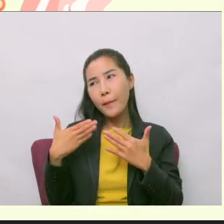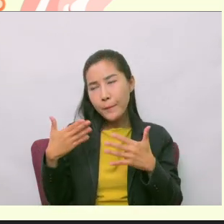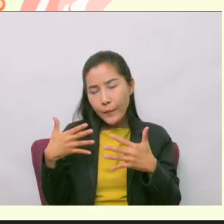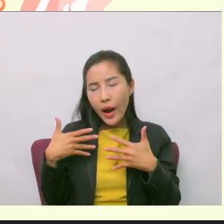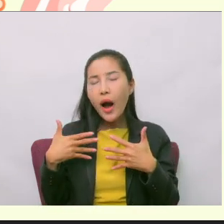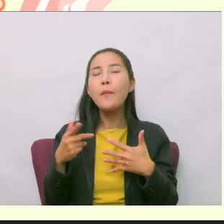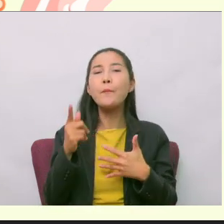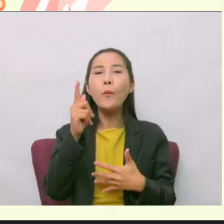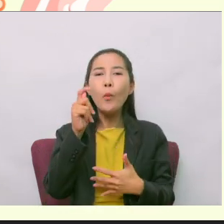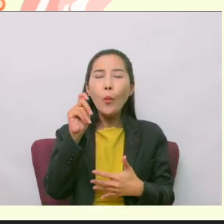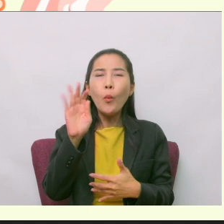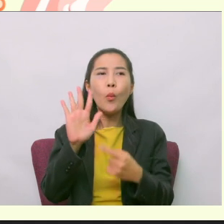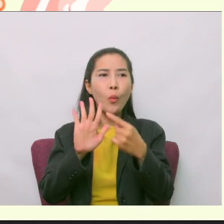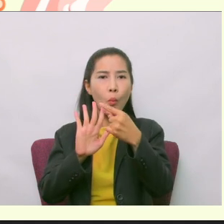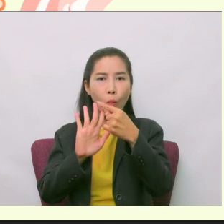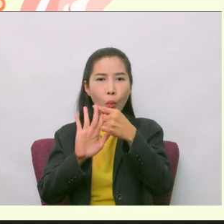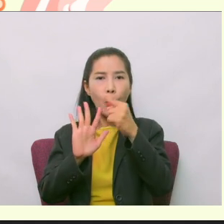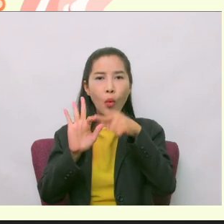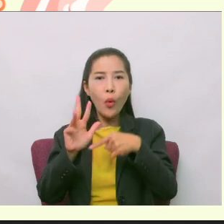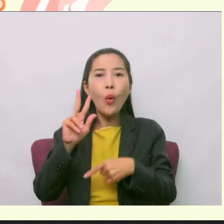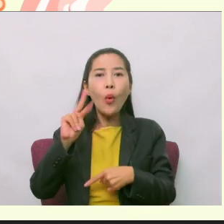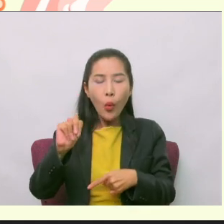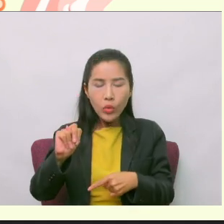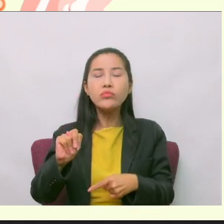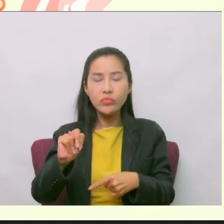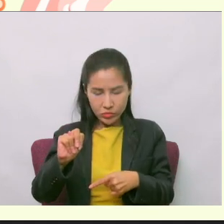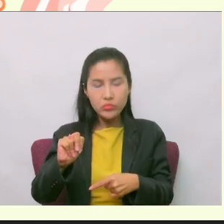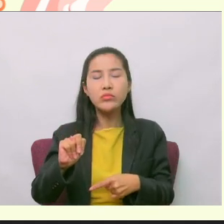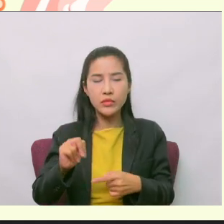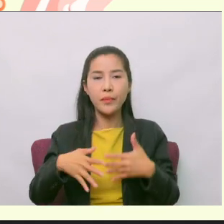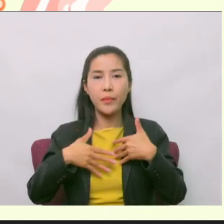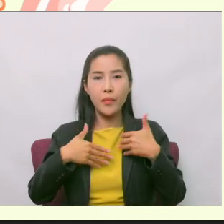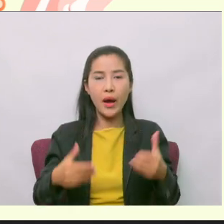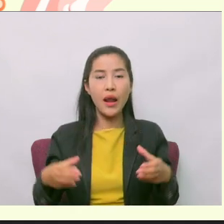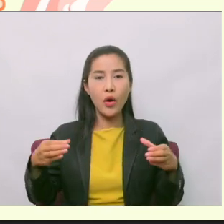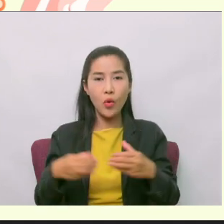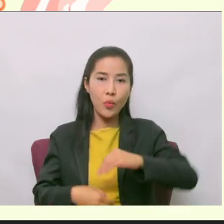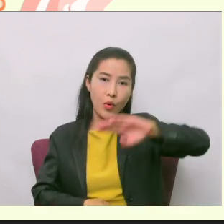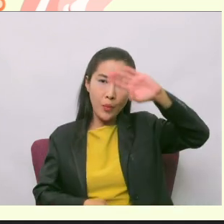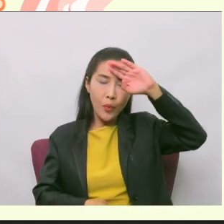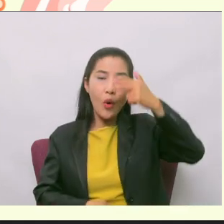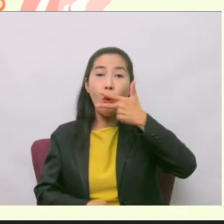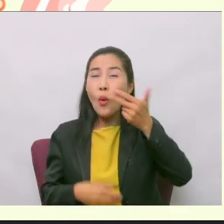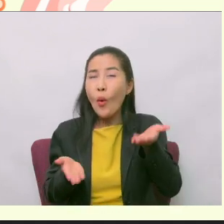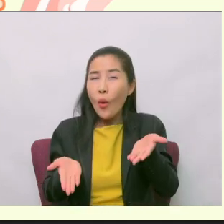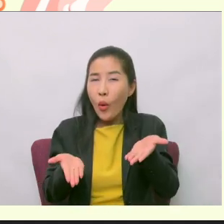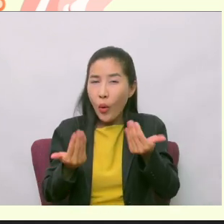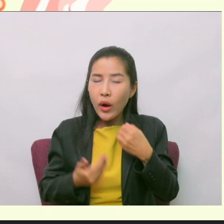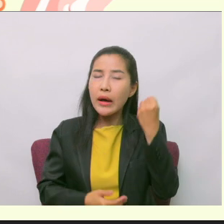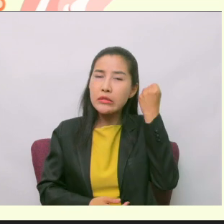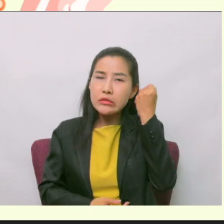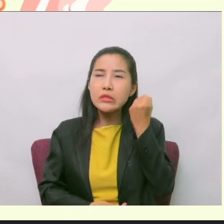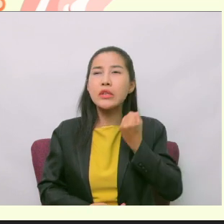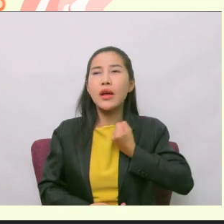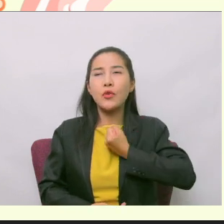ส่วนต่อไปก็จะเป็นกลุ่มผู้ป่วยเบาหวานนะคะกลุ่มผู้ป่วยเบาหวานก็การใช้ลูกประคบก็จะต้องระมัดระวังเป็นพิเศษเช่นกันน